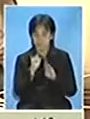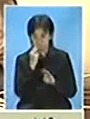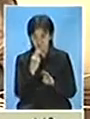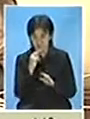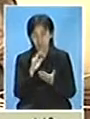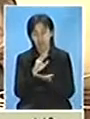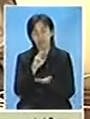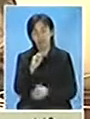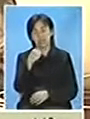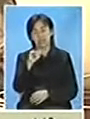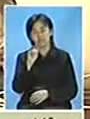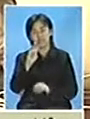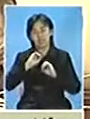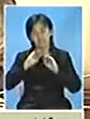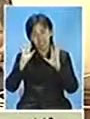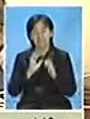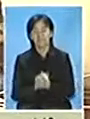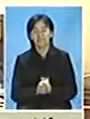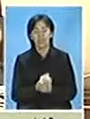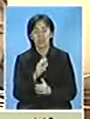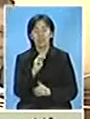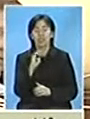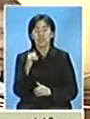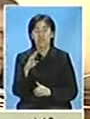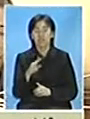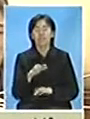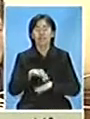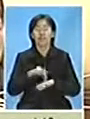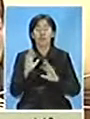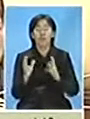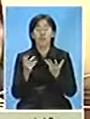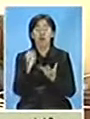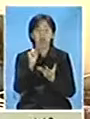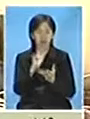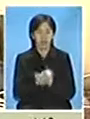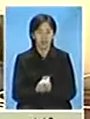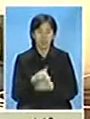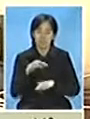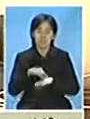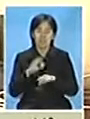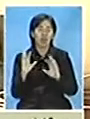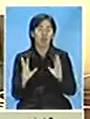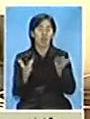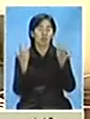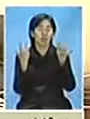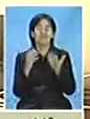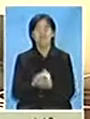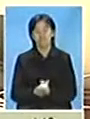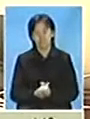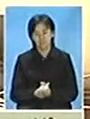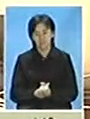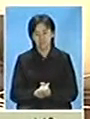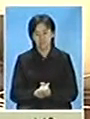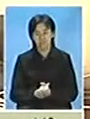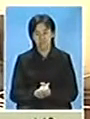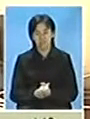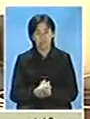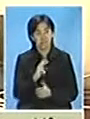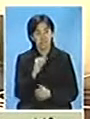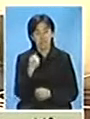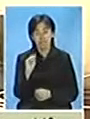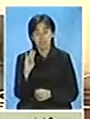า14จะบอกว่าคณบดีเนี่ยจะหมดไปเนี่ยก็คือเมื่อขาดคุณสมบัตินะครับขาดที่ว่าหรือ14ใช่ไหม